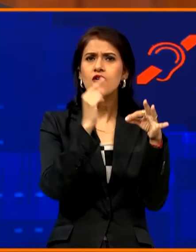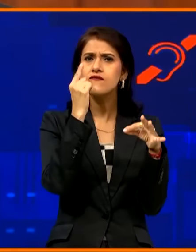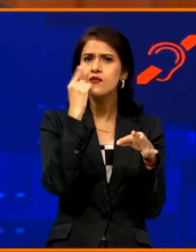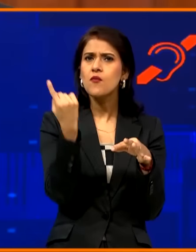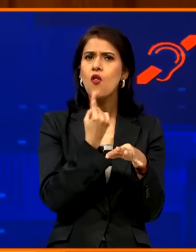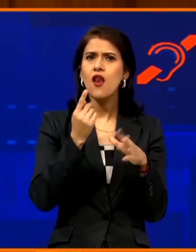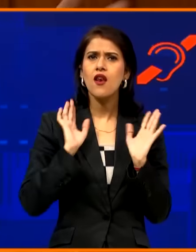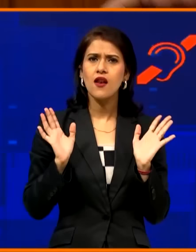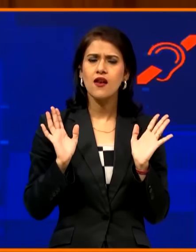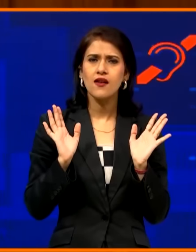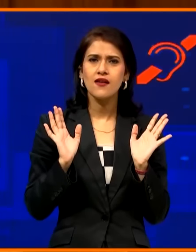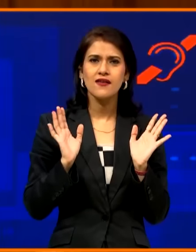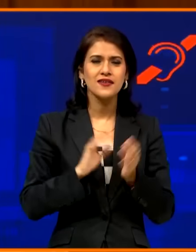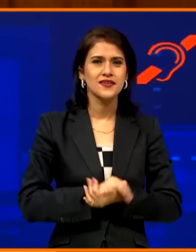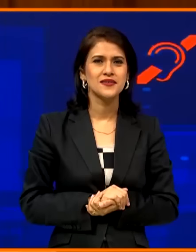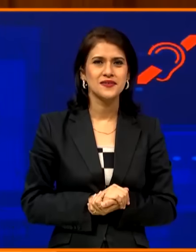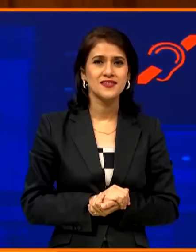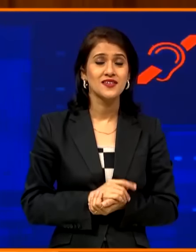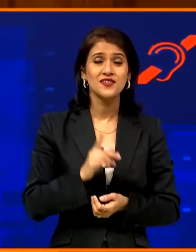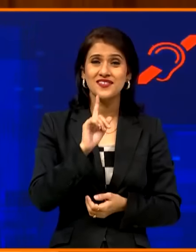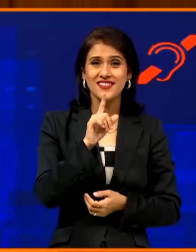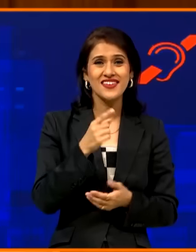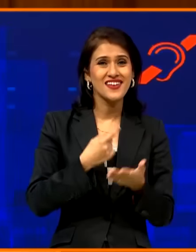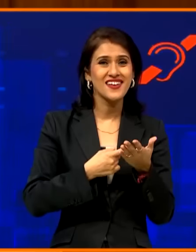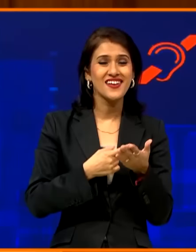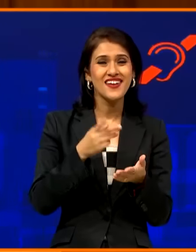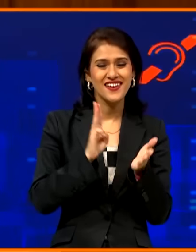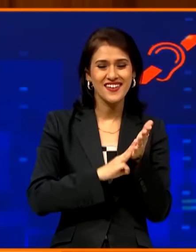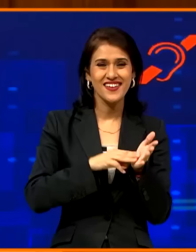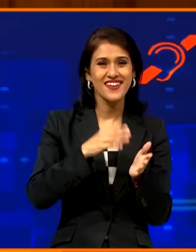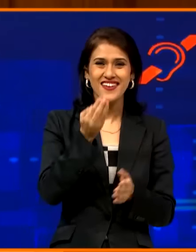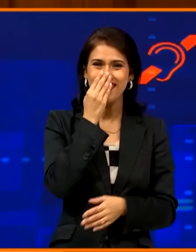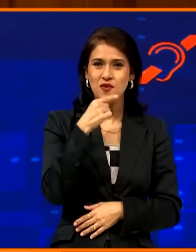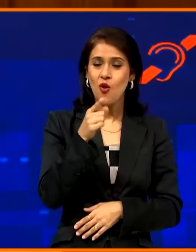लिए हैं नहीं नहीं आपने सिलेक्ट करके ढूंढ के